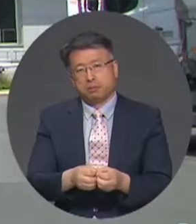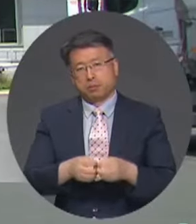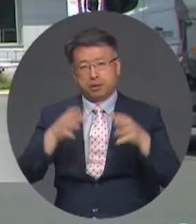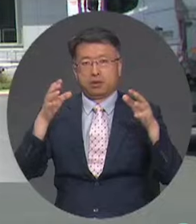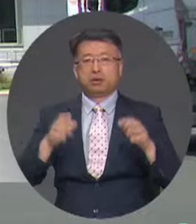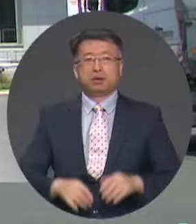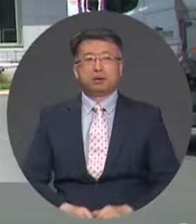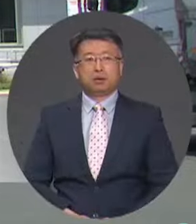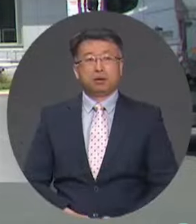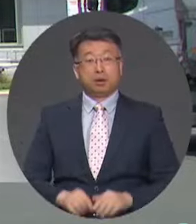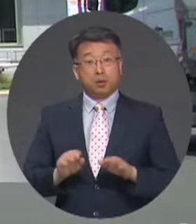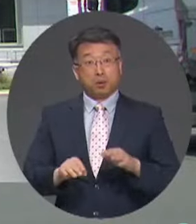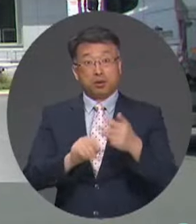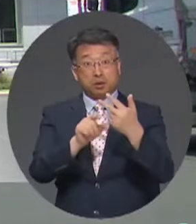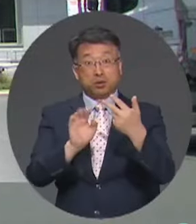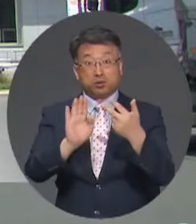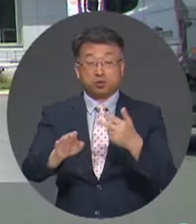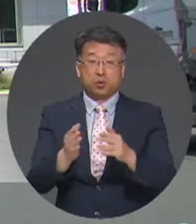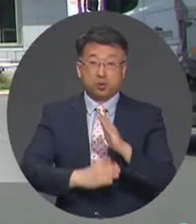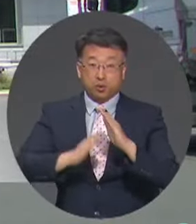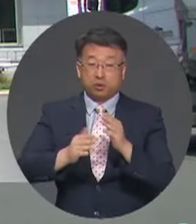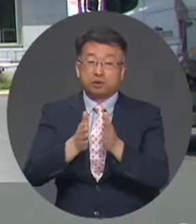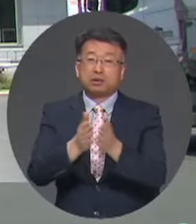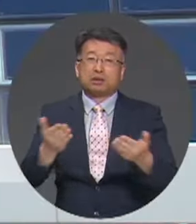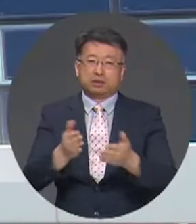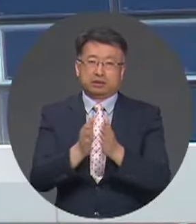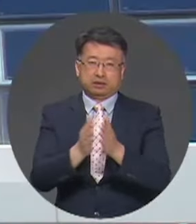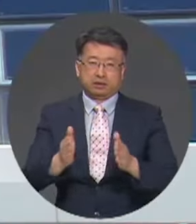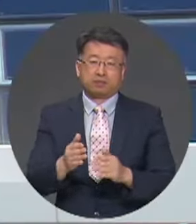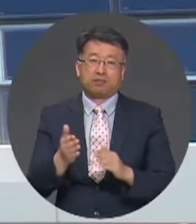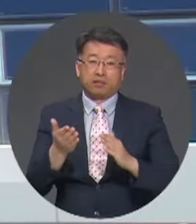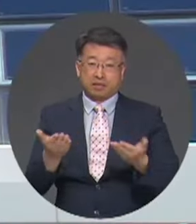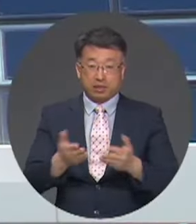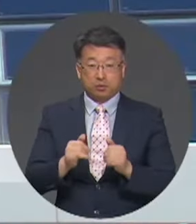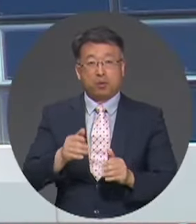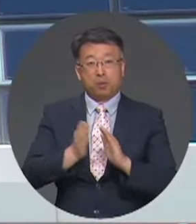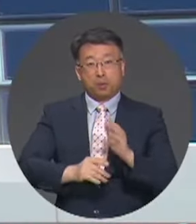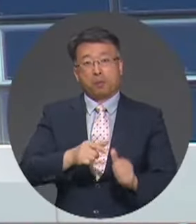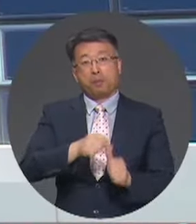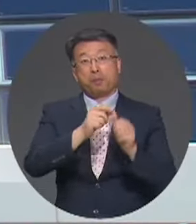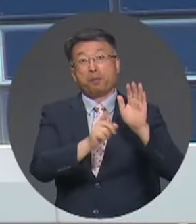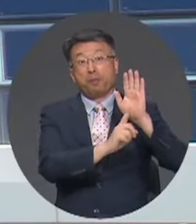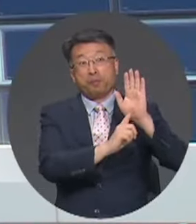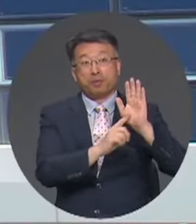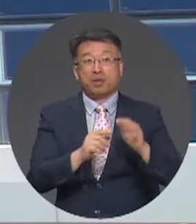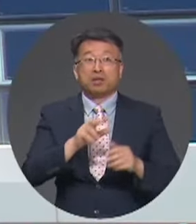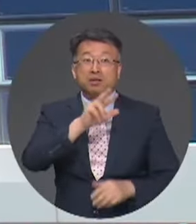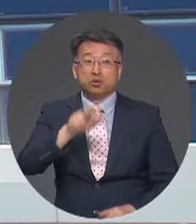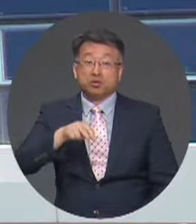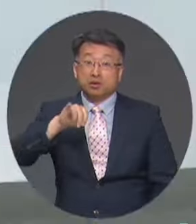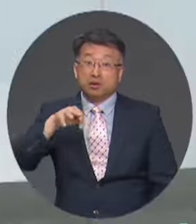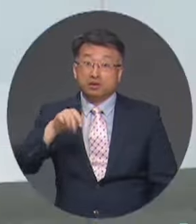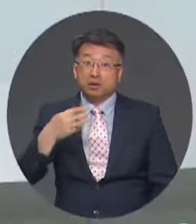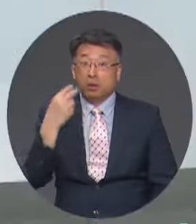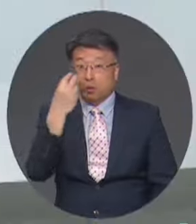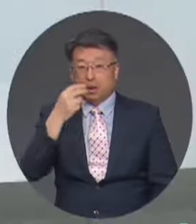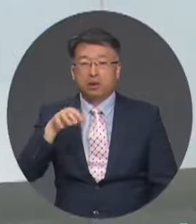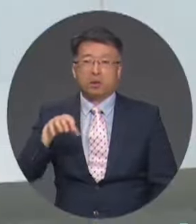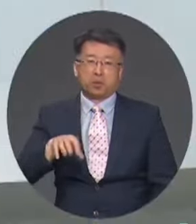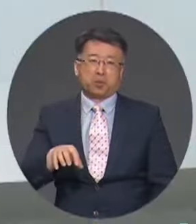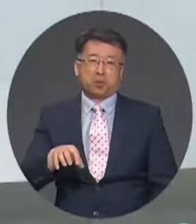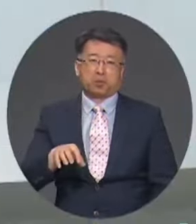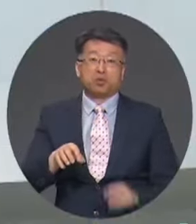취재했습니다 올 하반기 공식 출범을 앞두고 직원 공개 채용에 들어간 진주시 시설 관리공단